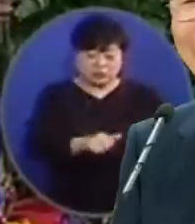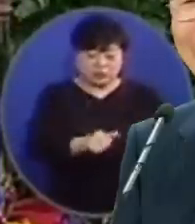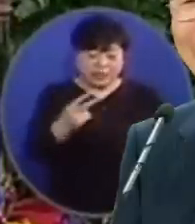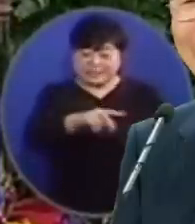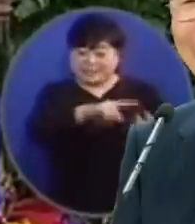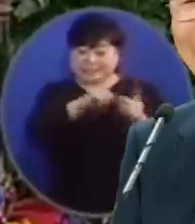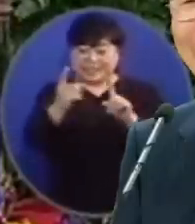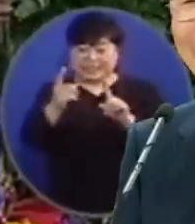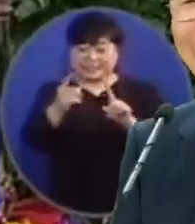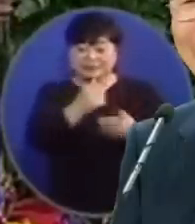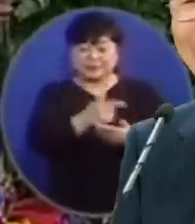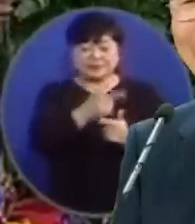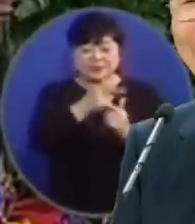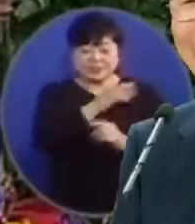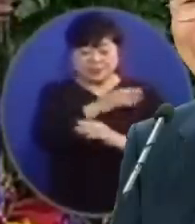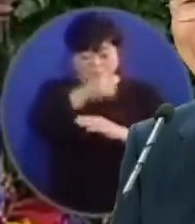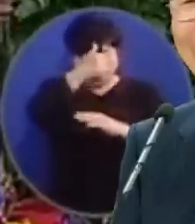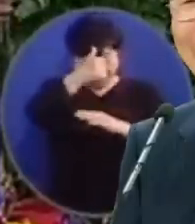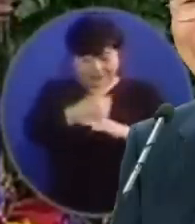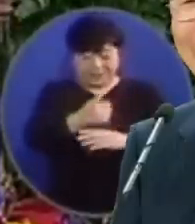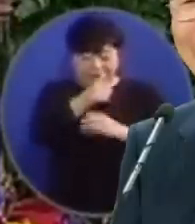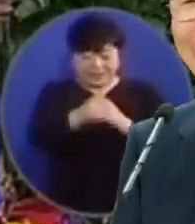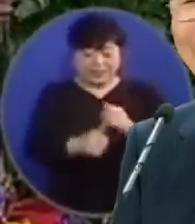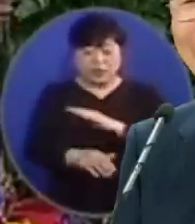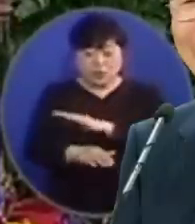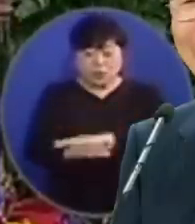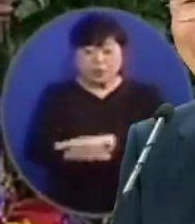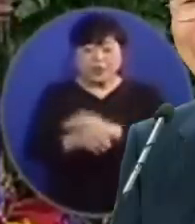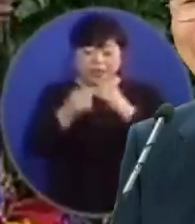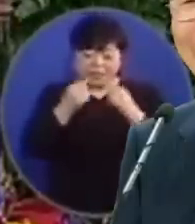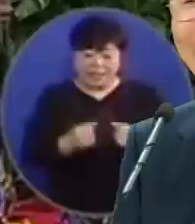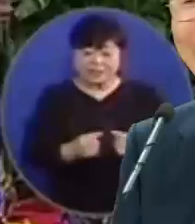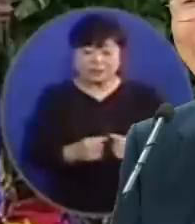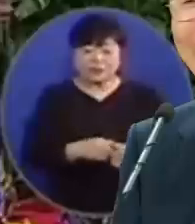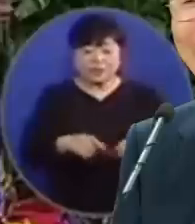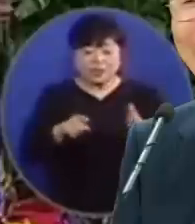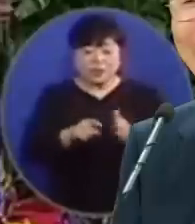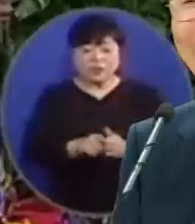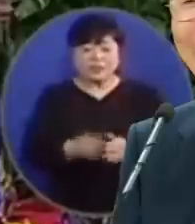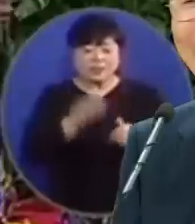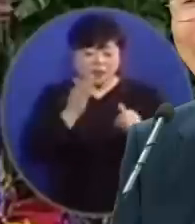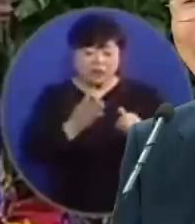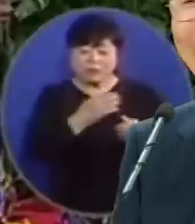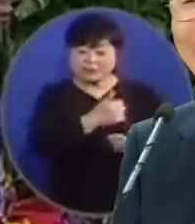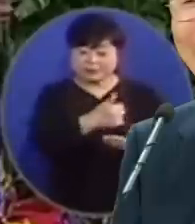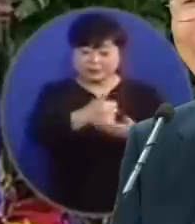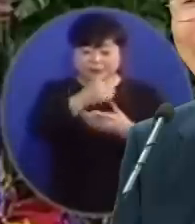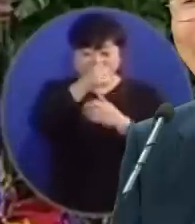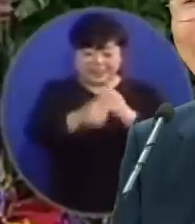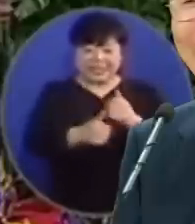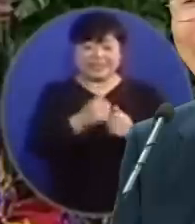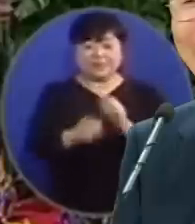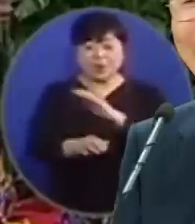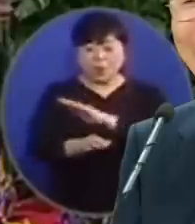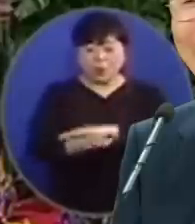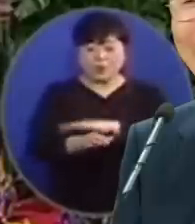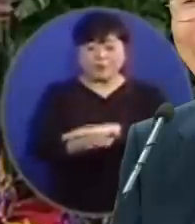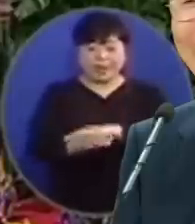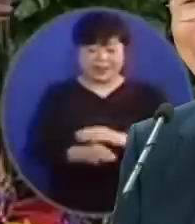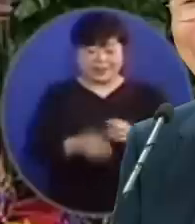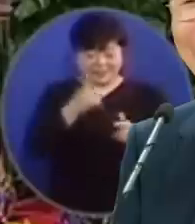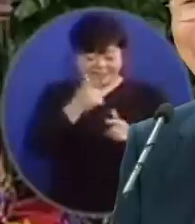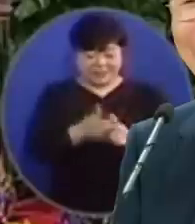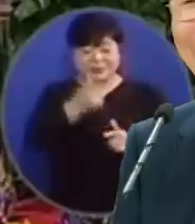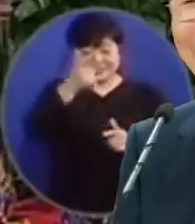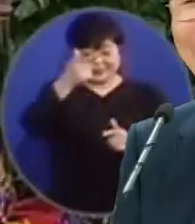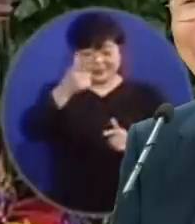다시 살아나시는 그리스도 예수시니 그는 하나님 우편에 계신 자여 우리를 위하여 간구하시는 자신이라. 하나님의 오른팔